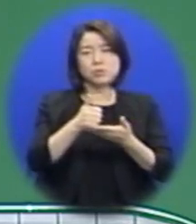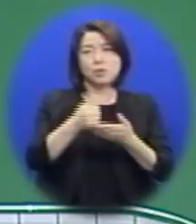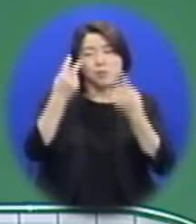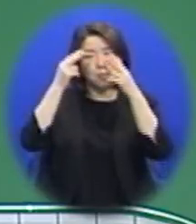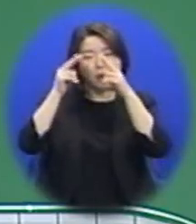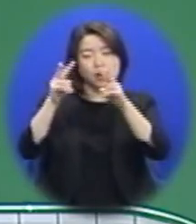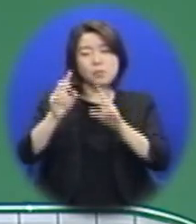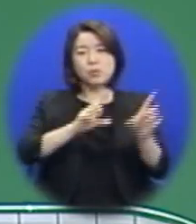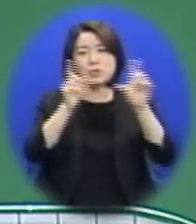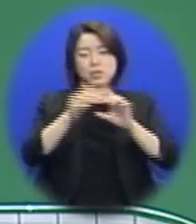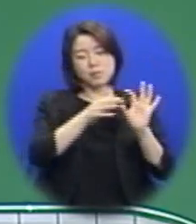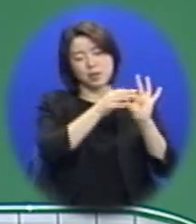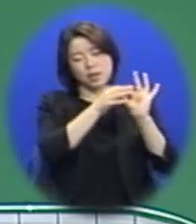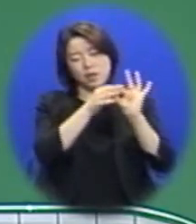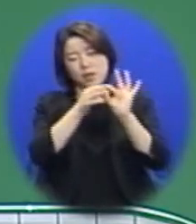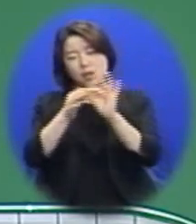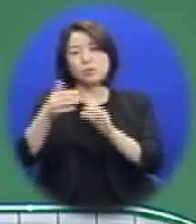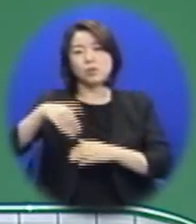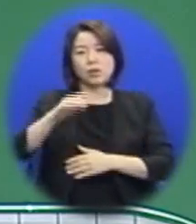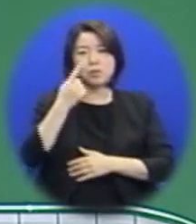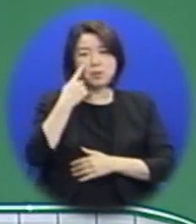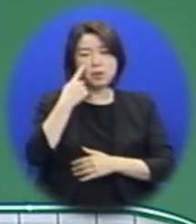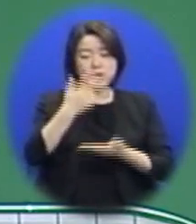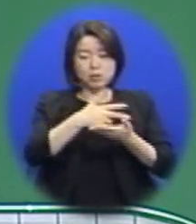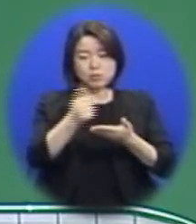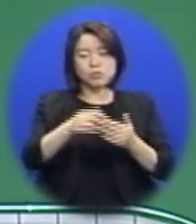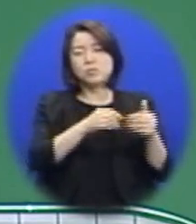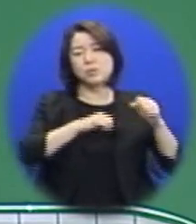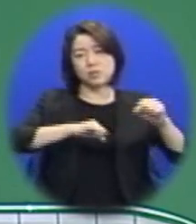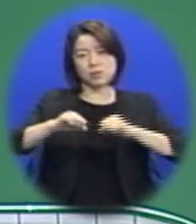살아보십시오. 주님이 역사해 주십니다.